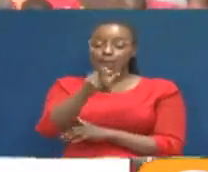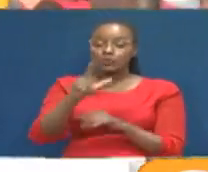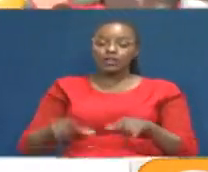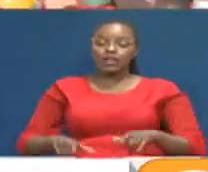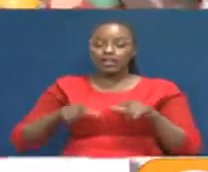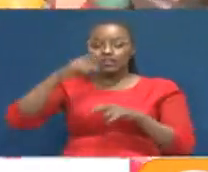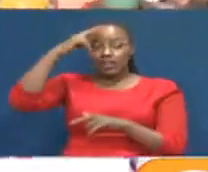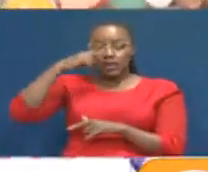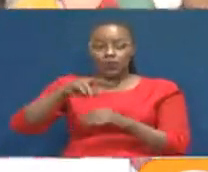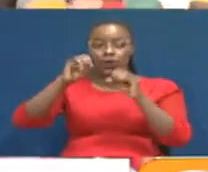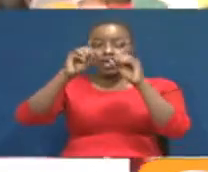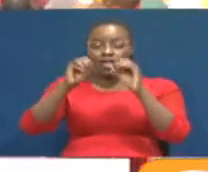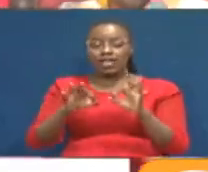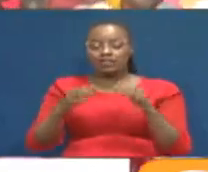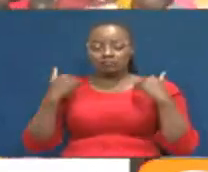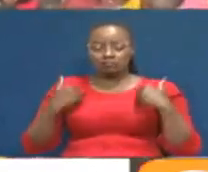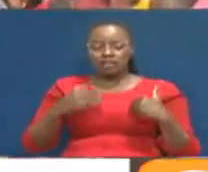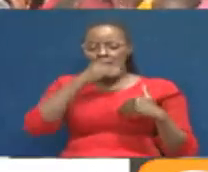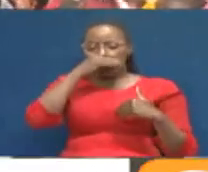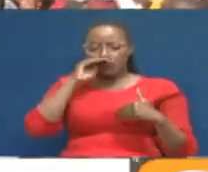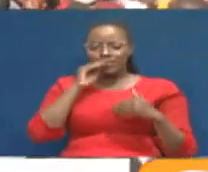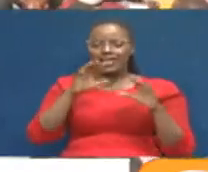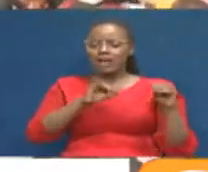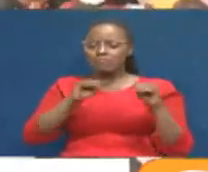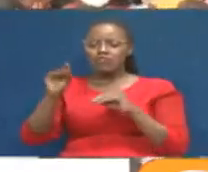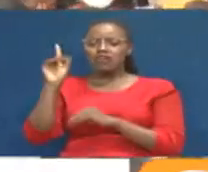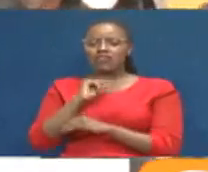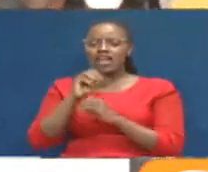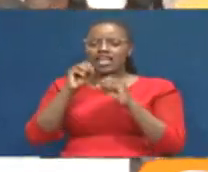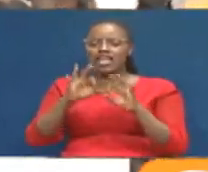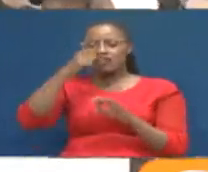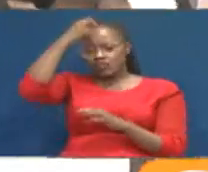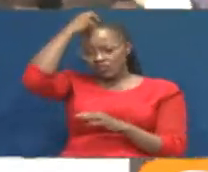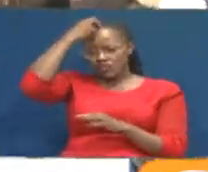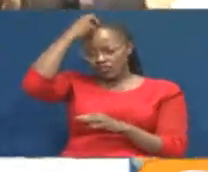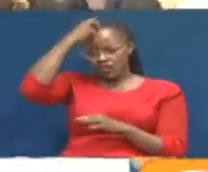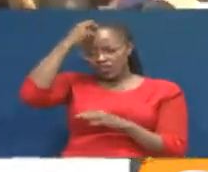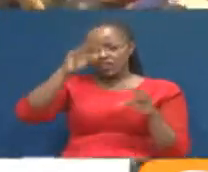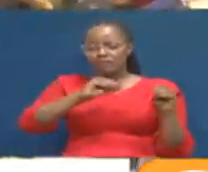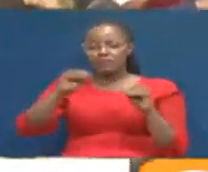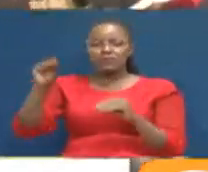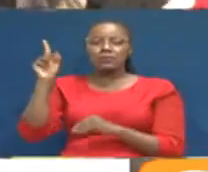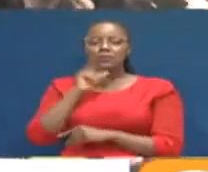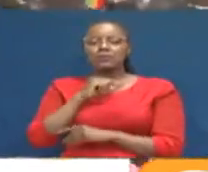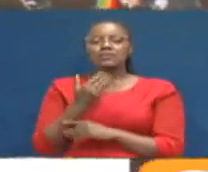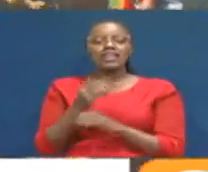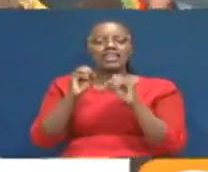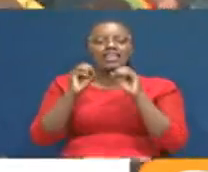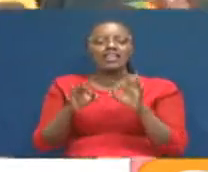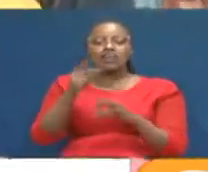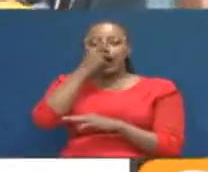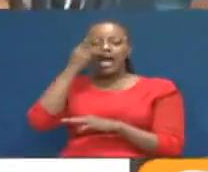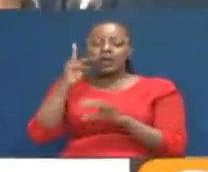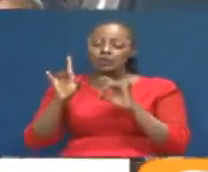Rongai, ikiwa madividi amehama, ikiwa Weta baba wa Roma amehama, ikiwa